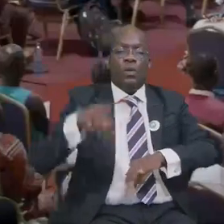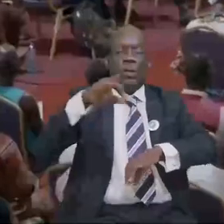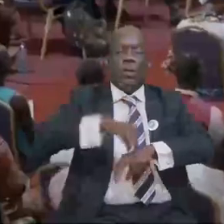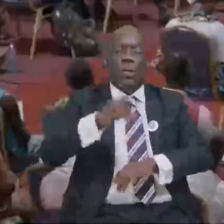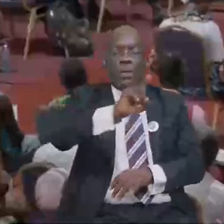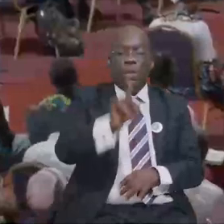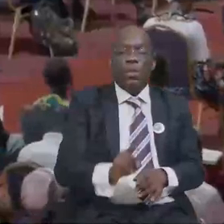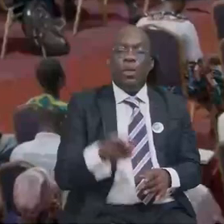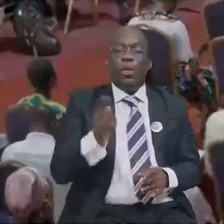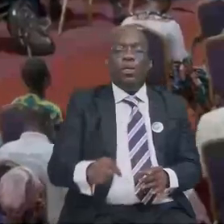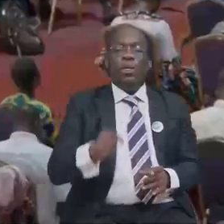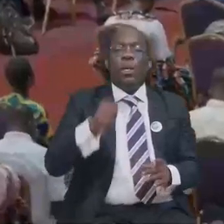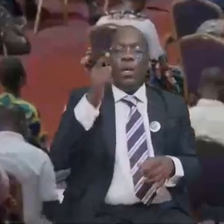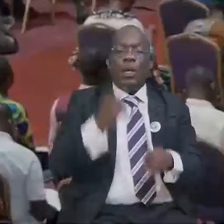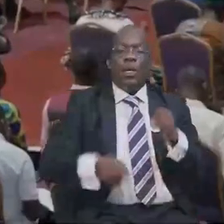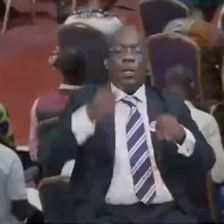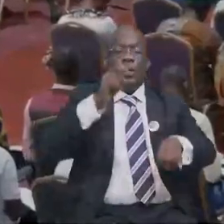seront incrédules.